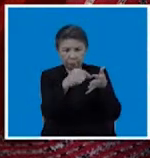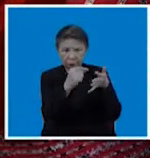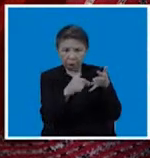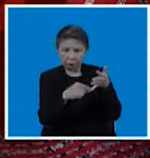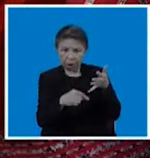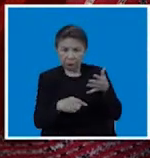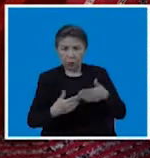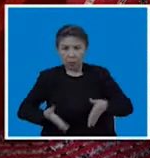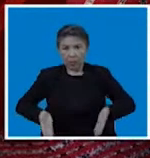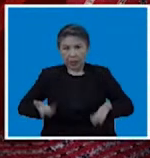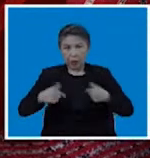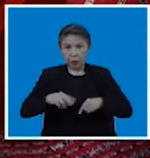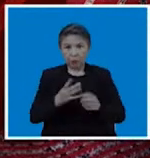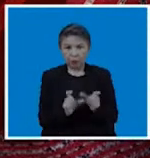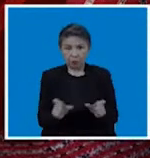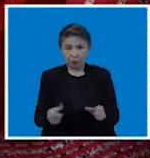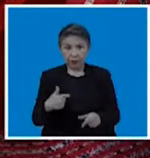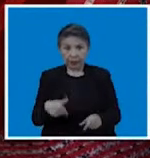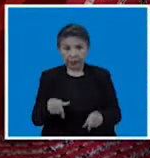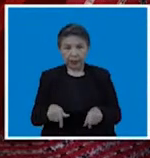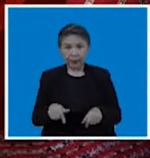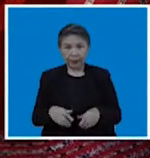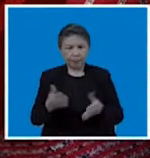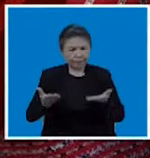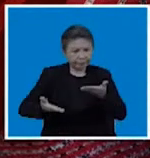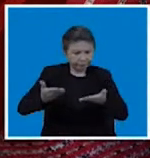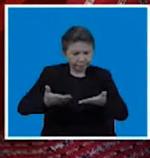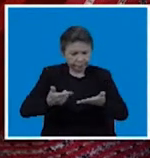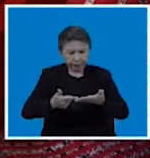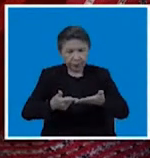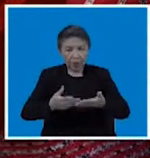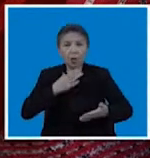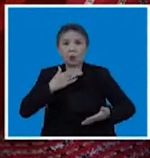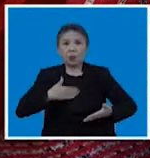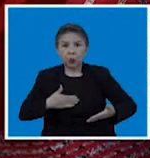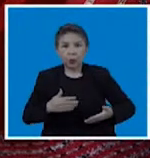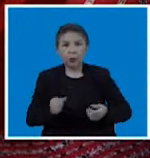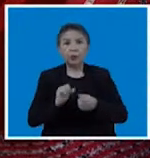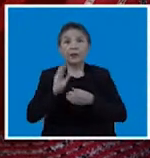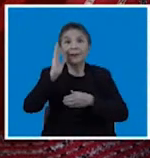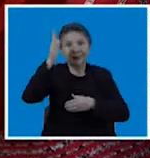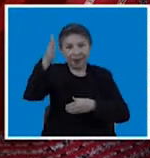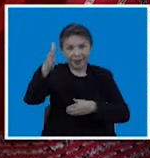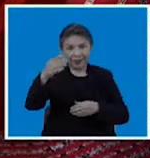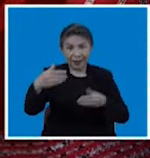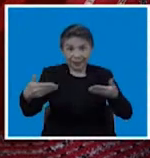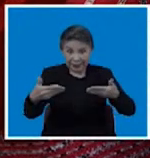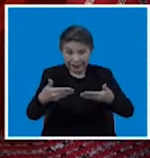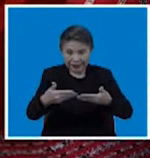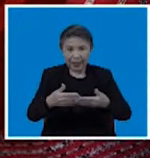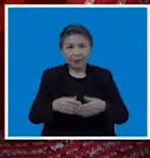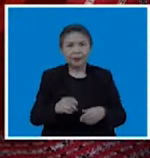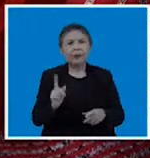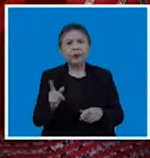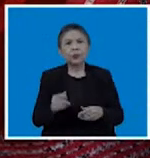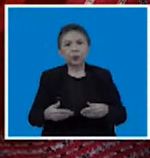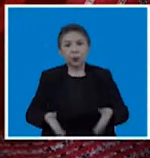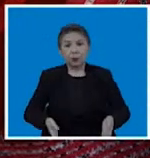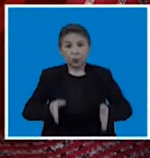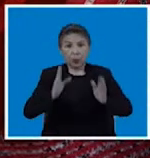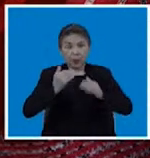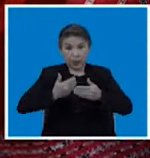kebutuhan hidup manusia masa sekarang dengan mempertimbangkan pemenuhan kebutuhan di masa depan. Untuk mewujudkan